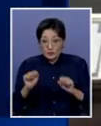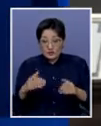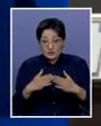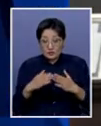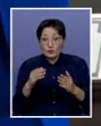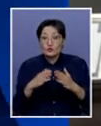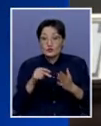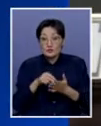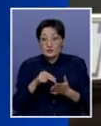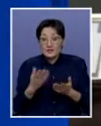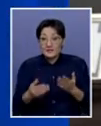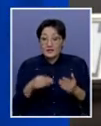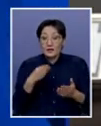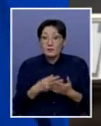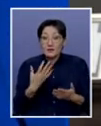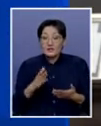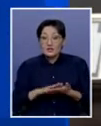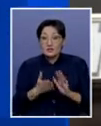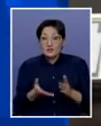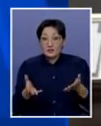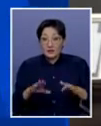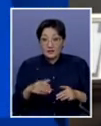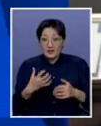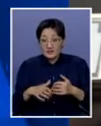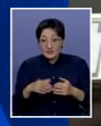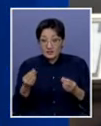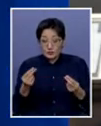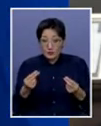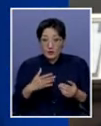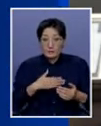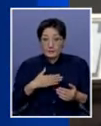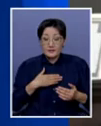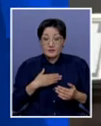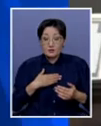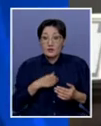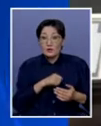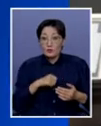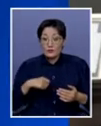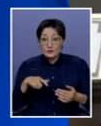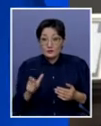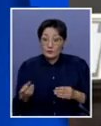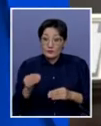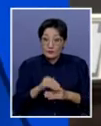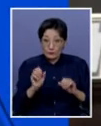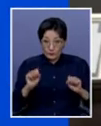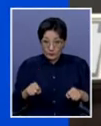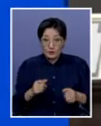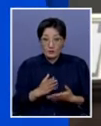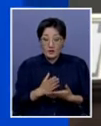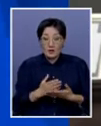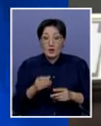Үйдің бағасы қымбат болған жағдайда қалған айырмасын біздің салымшыларымыз өздері қоса алуына мүмкіндік